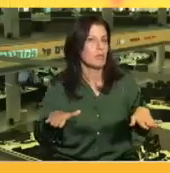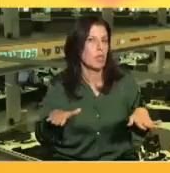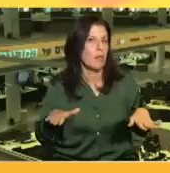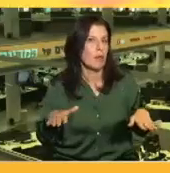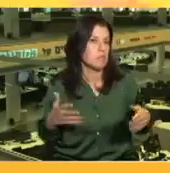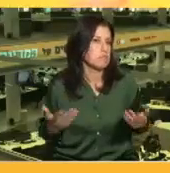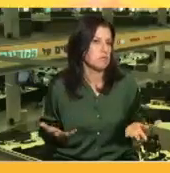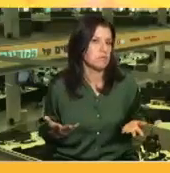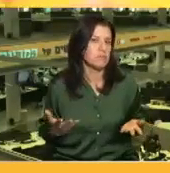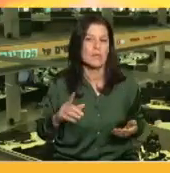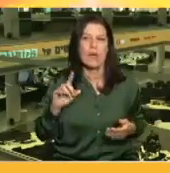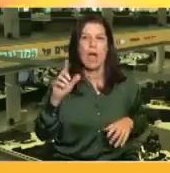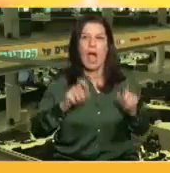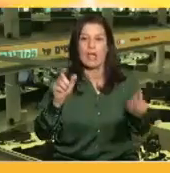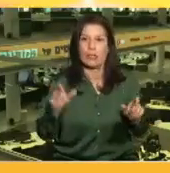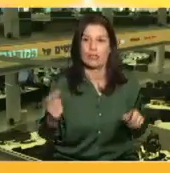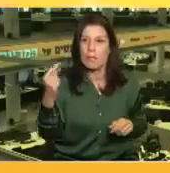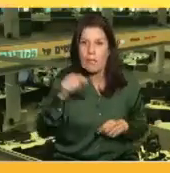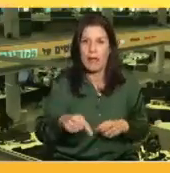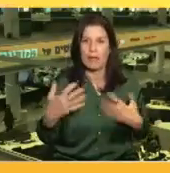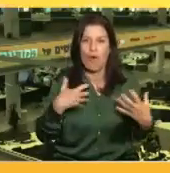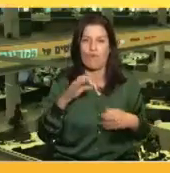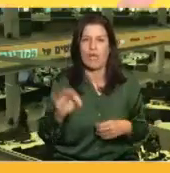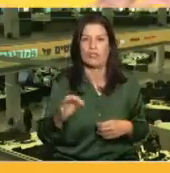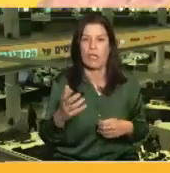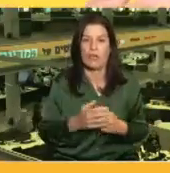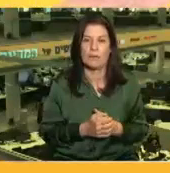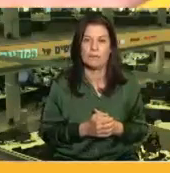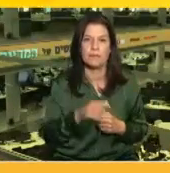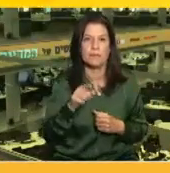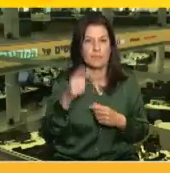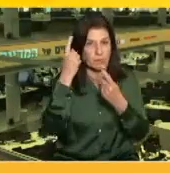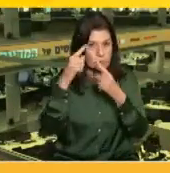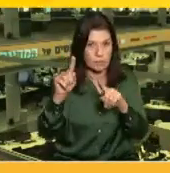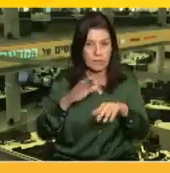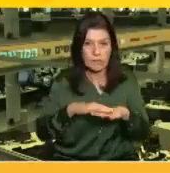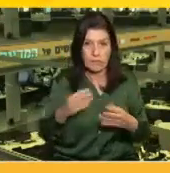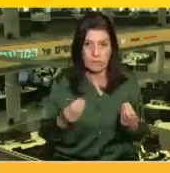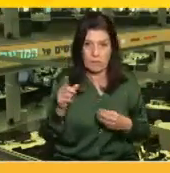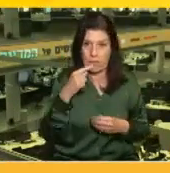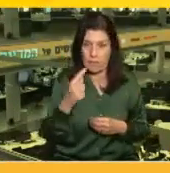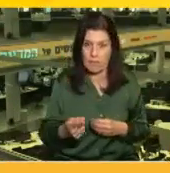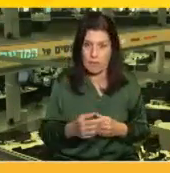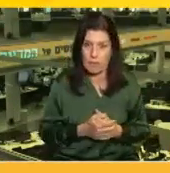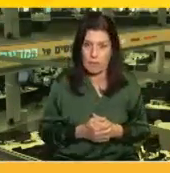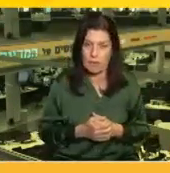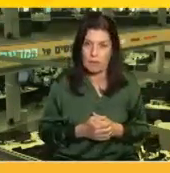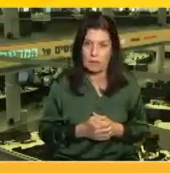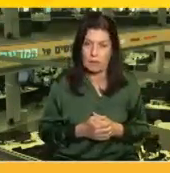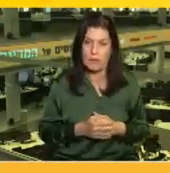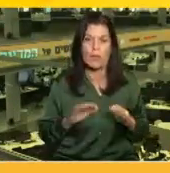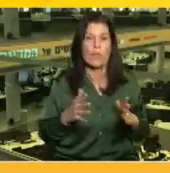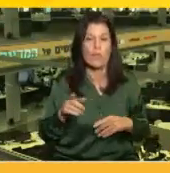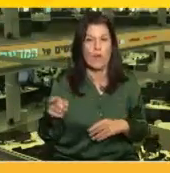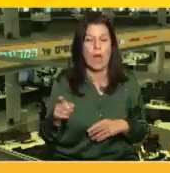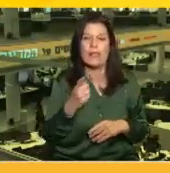השירים שלו היו מוכרים, כי אנשים הם הקהל של האומן. אבל את חולקת על מה שהיא אומרת, שאולי טעם הגברים, אני שואלת, אולי